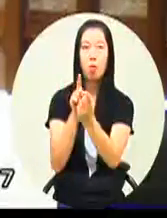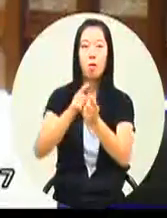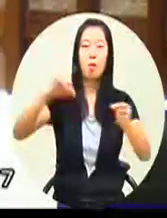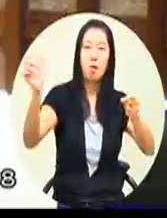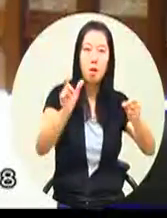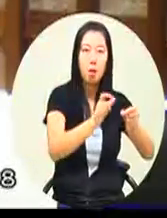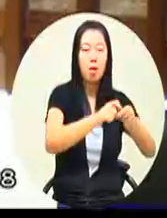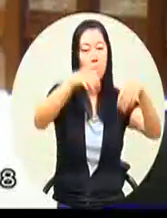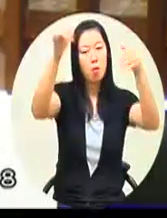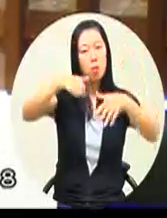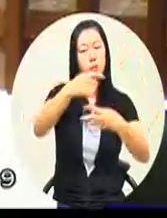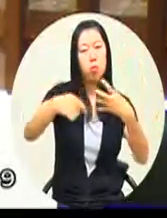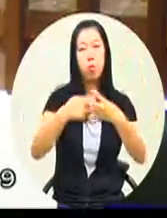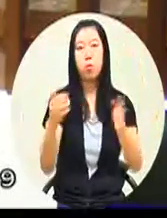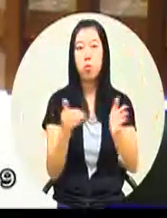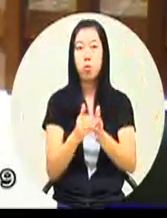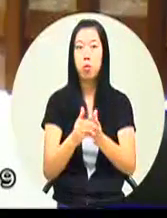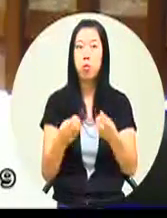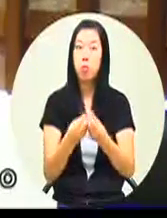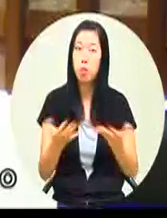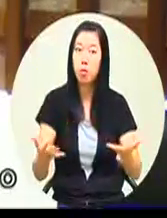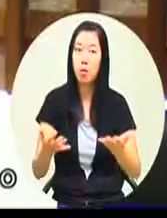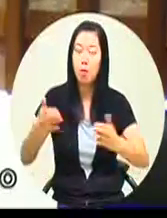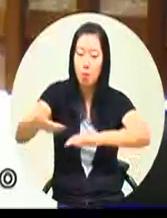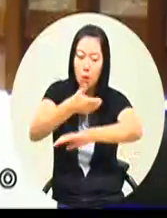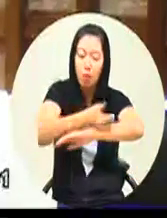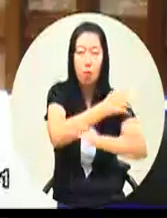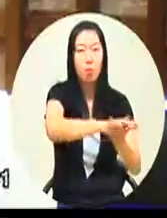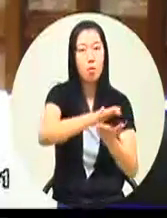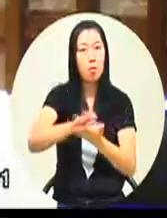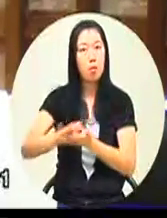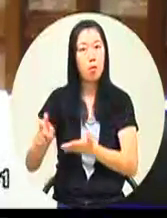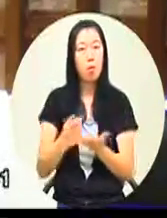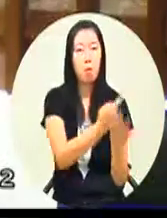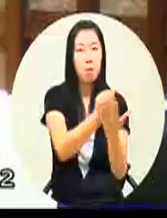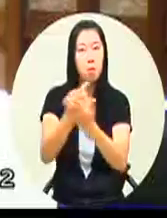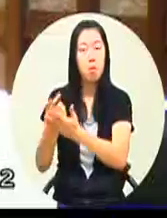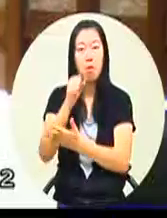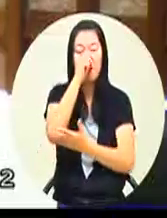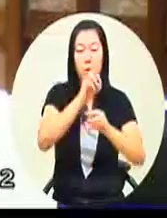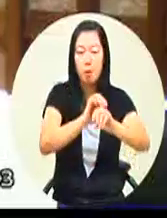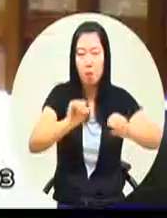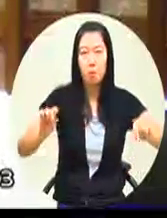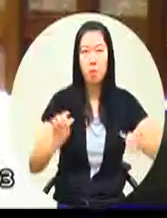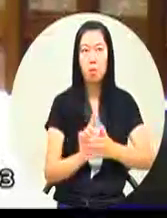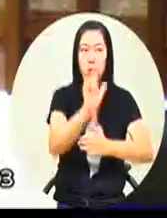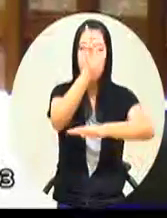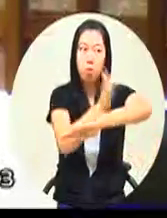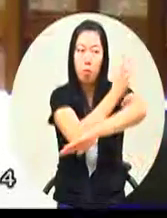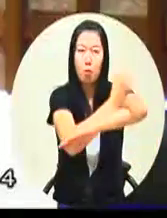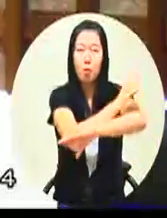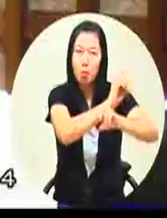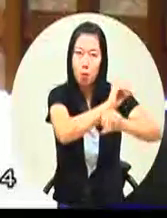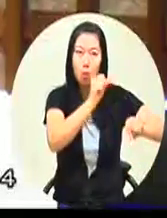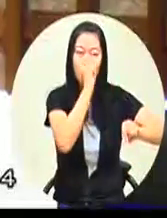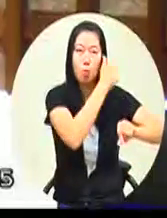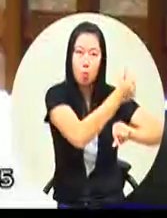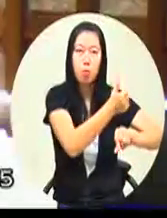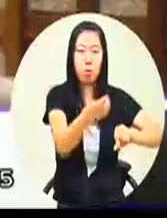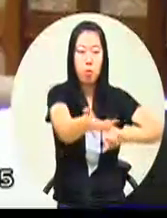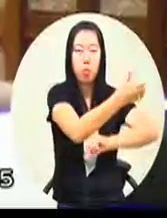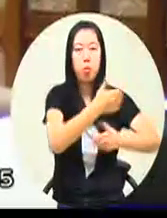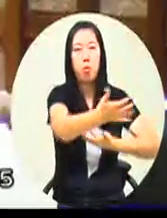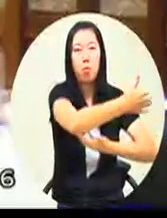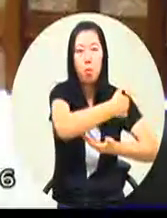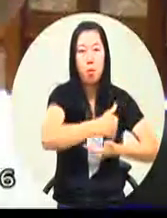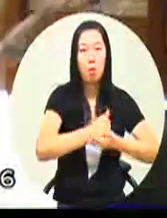雾气高啊，免怎所存？啊，所以所存呐，标出来，大家拢甲好的图， 啊，顶面头啊较好个体体咧，啊较歹就拢